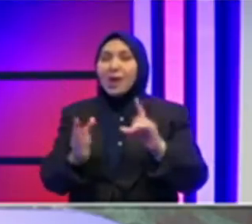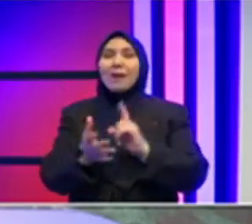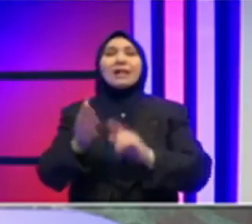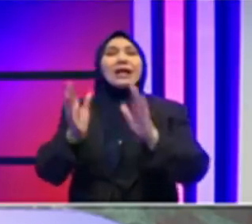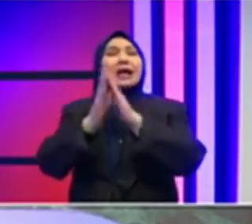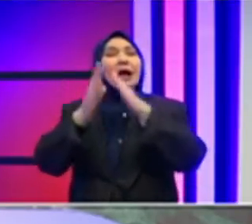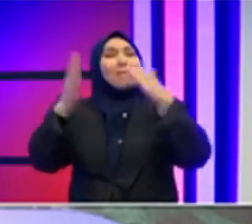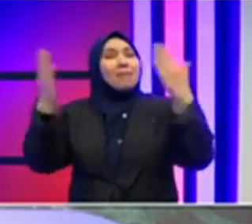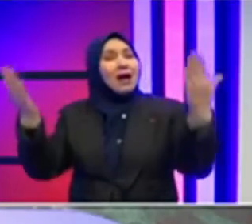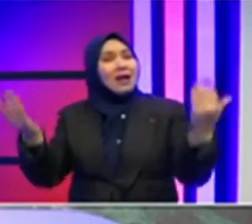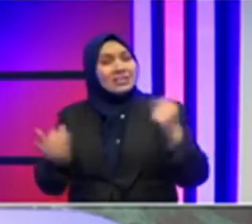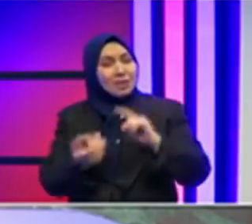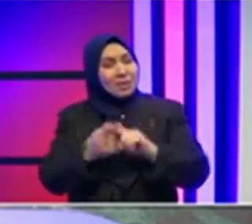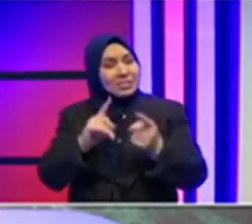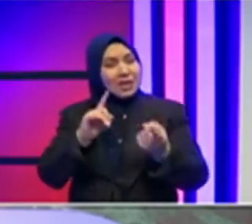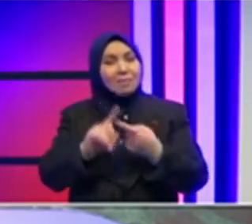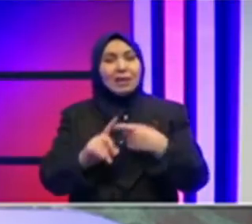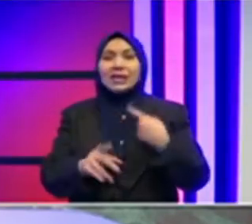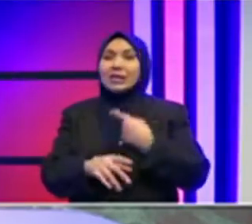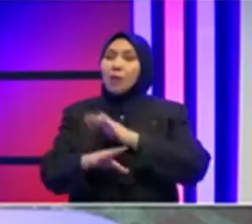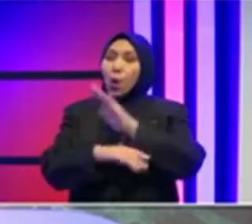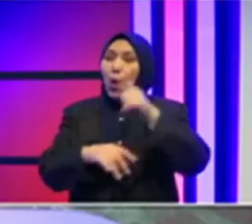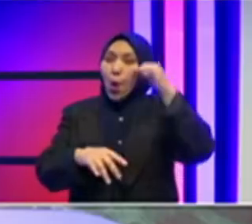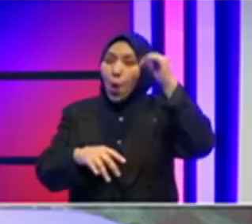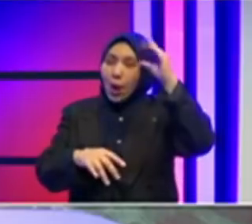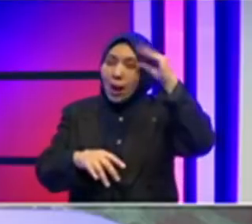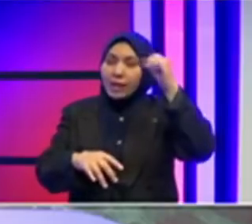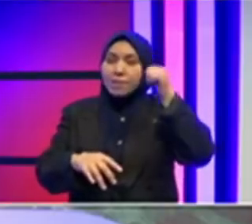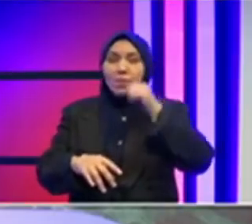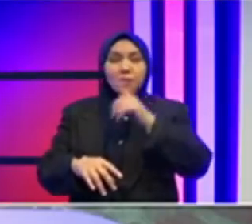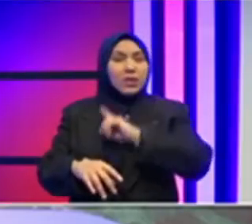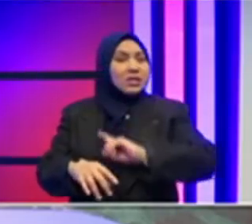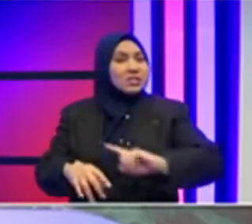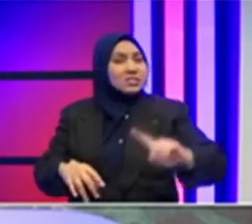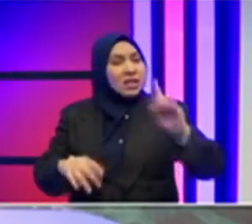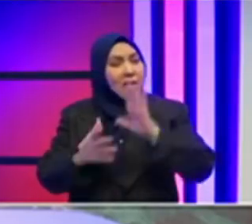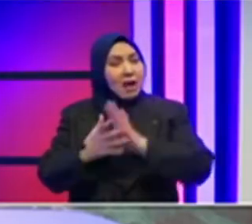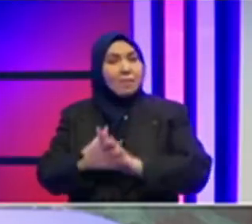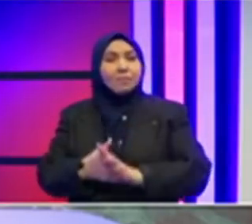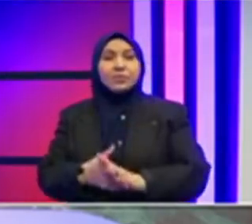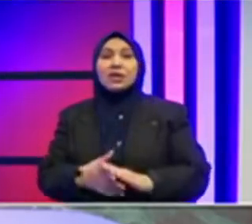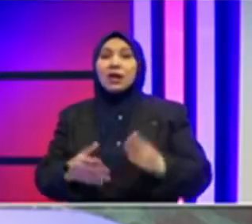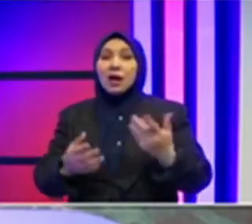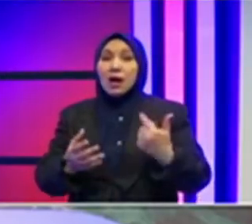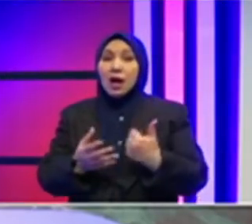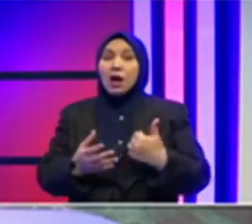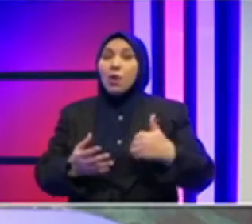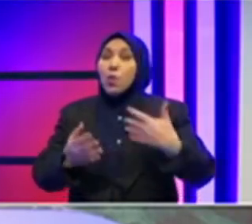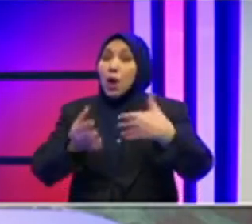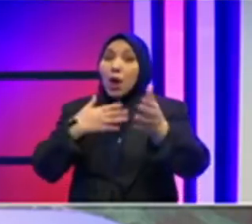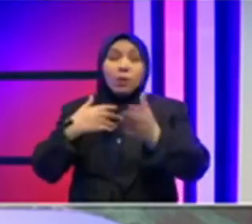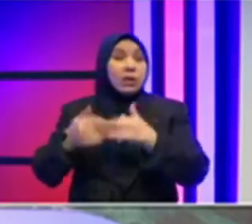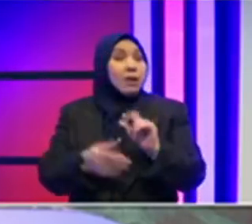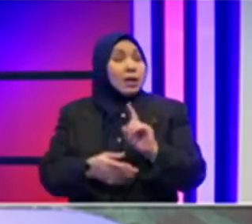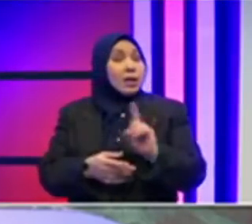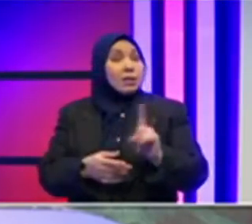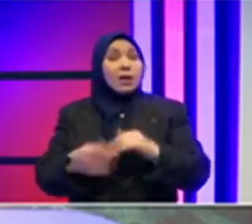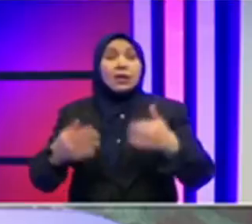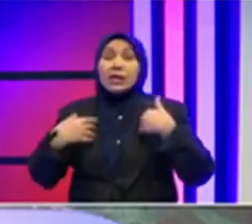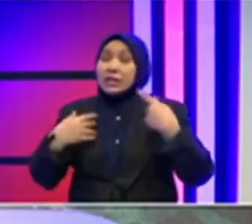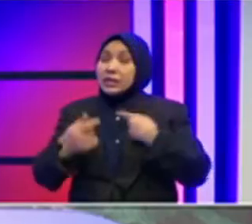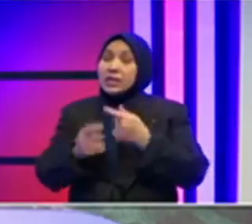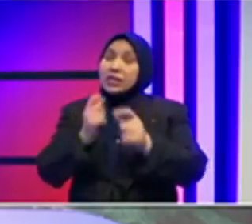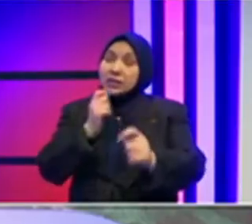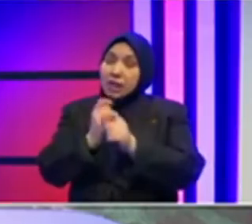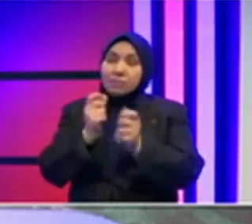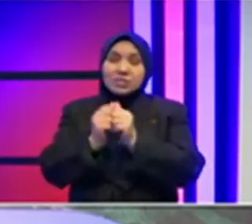sahabat-sahabat kita, ha, semua muslimin dan muslimat, sahabat-sahabat Al-Quran yang dikasihi Allah SWT sekalian. Walau di mana juga berada, kita tetap bersama